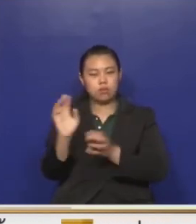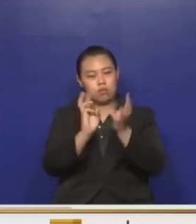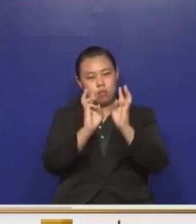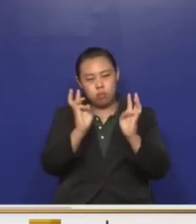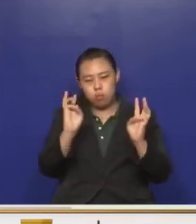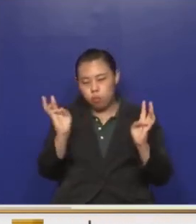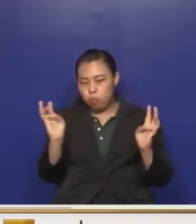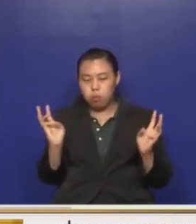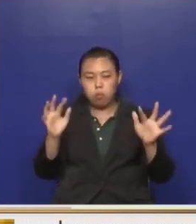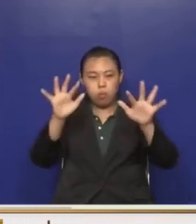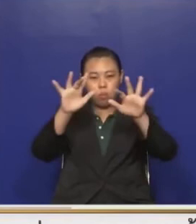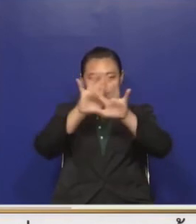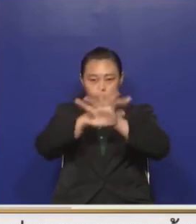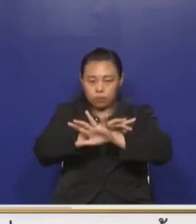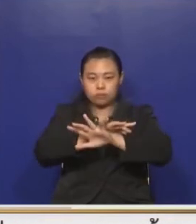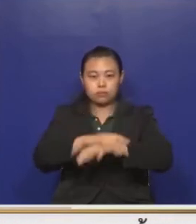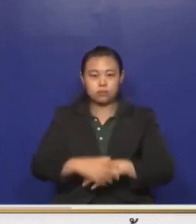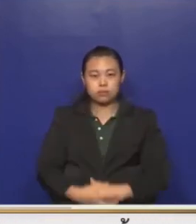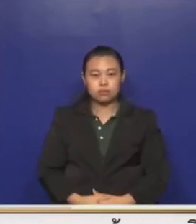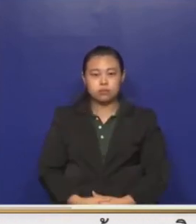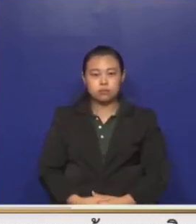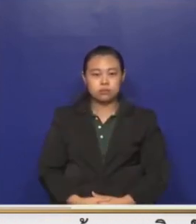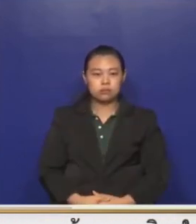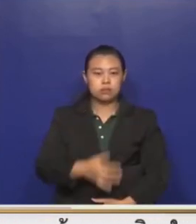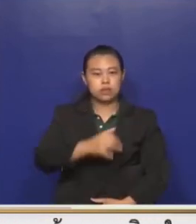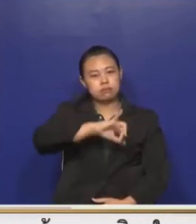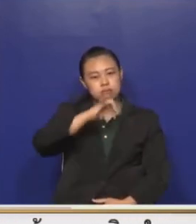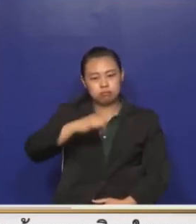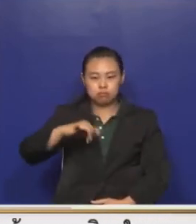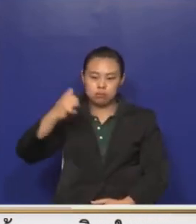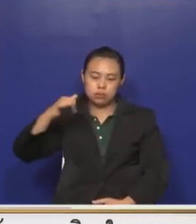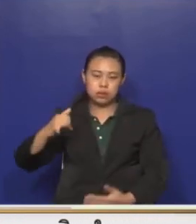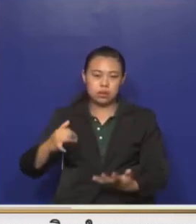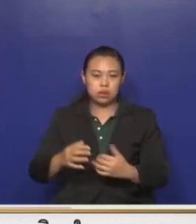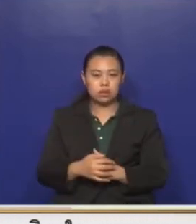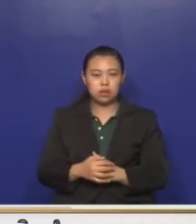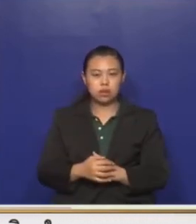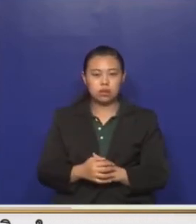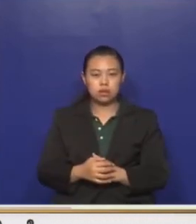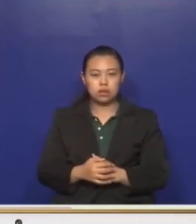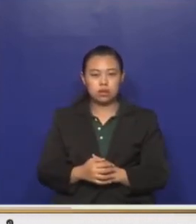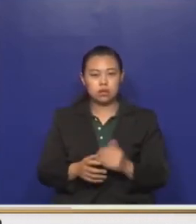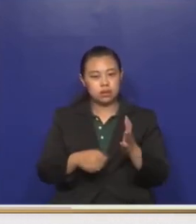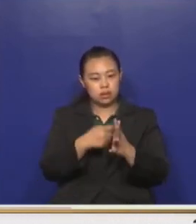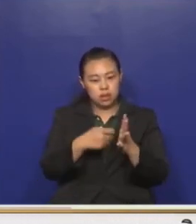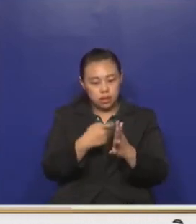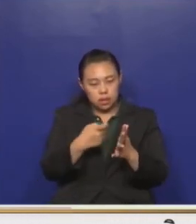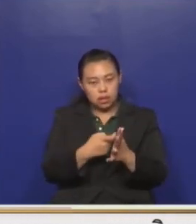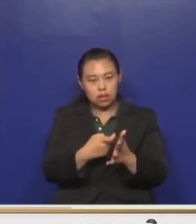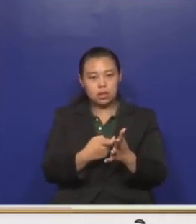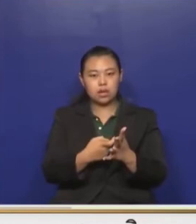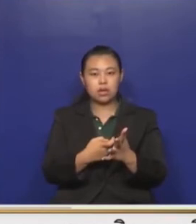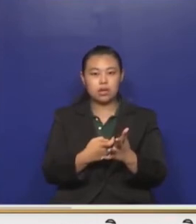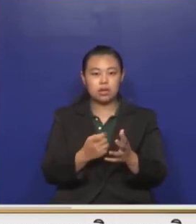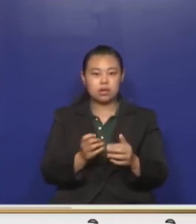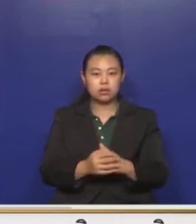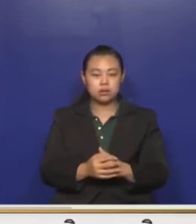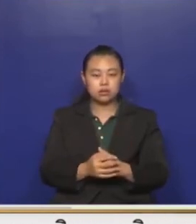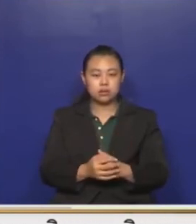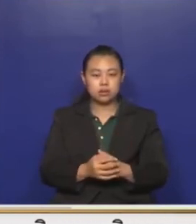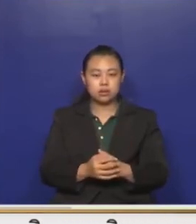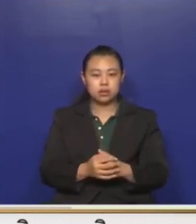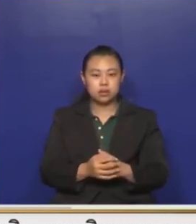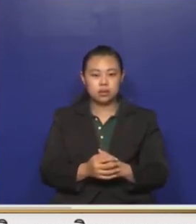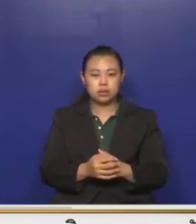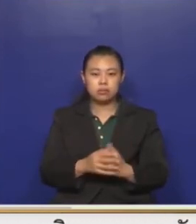Crew ครทพระธานับประเด็นนี้ บางวัน ต้นตอของเราอาจจะลดลงแต่ด้วยเจ้ากรรมที่พอมีลมพัตเข้ามาจาก